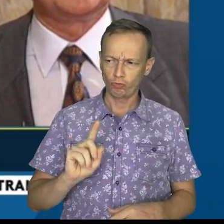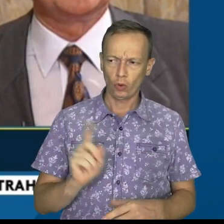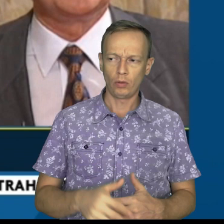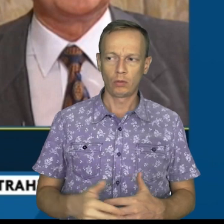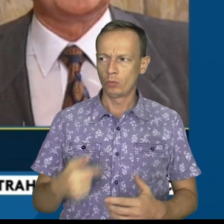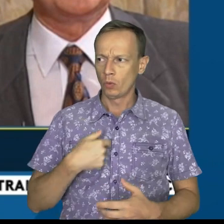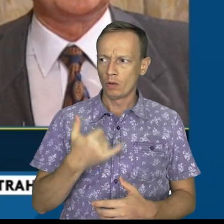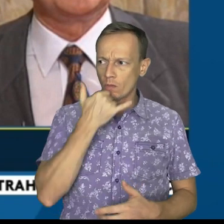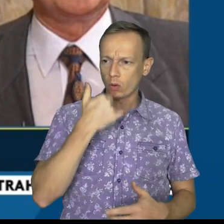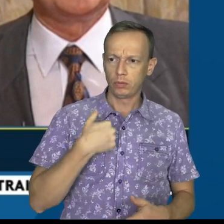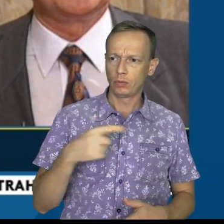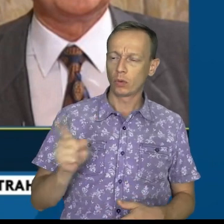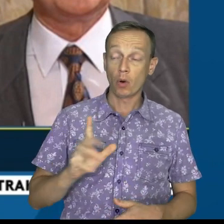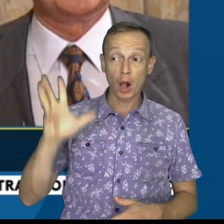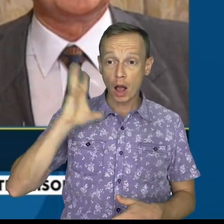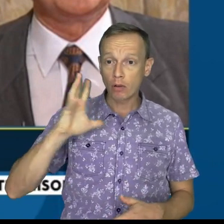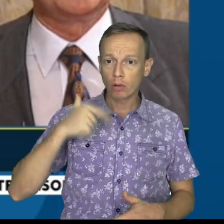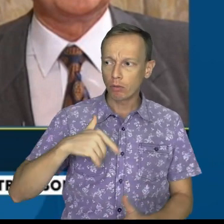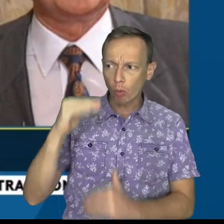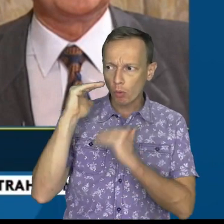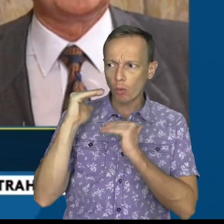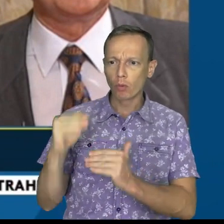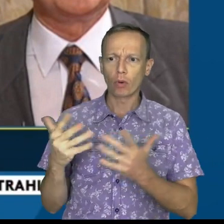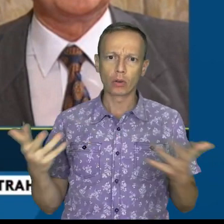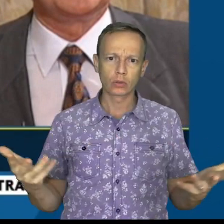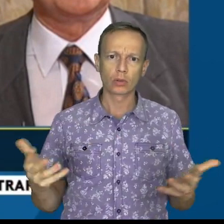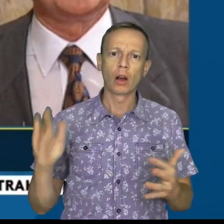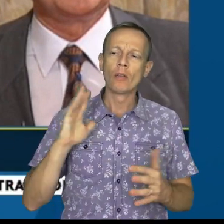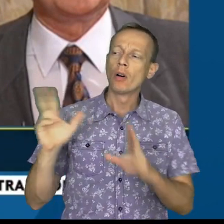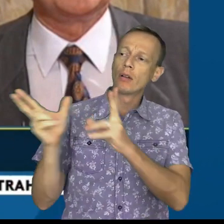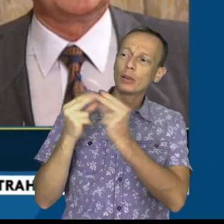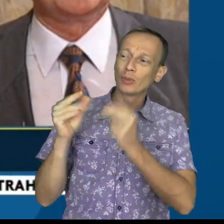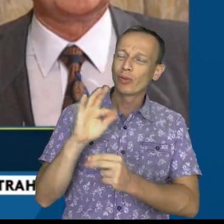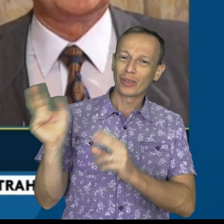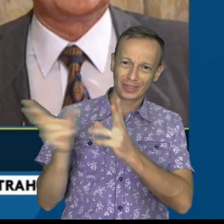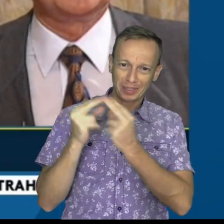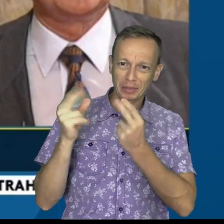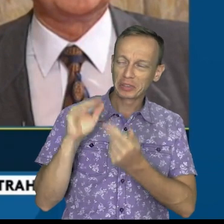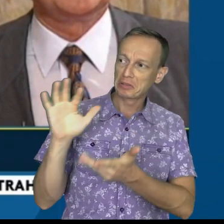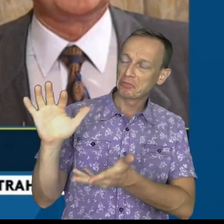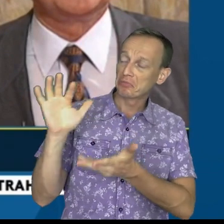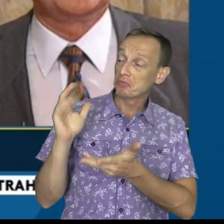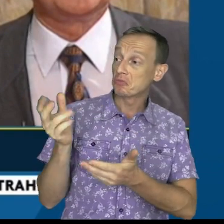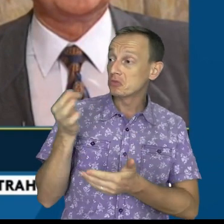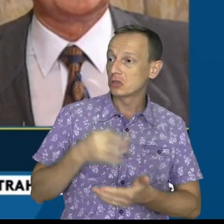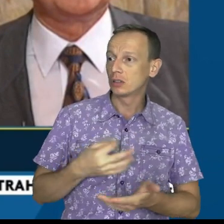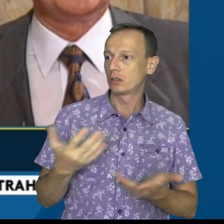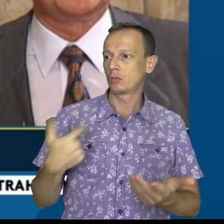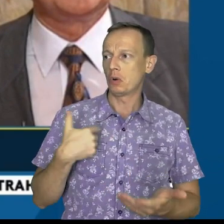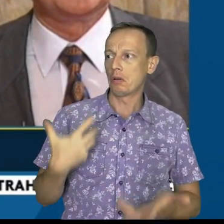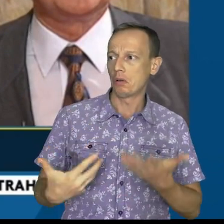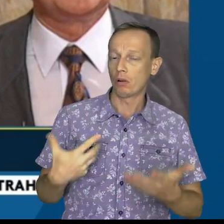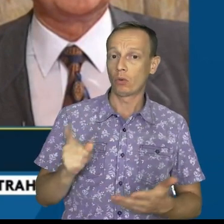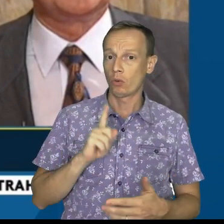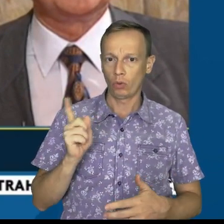Non, pas du tout. Pas du tout, parce que je croyais sincèrement à la parole de la France. Et la parole de la France, ce